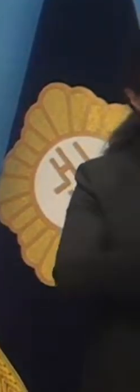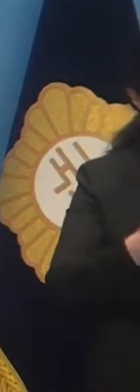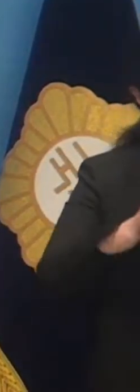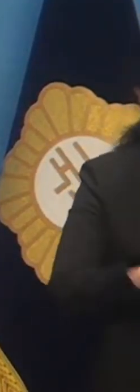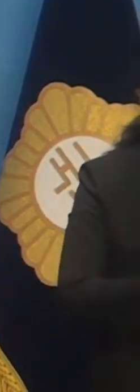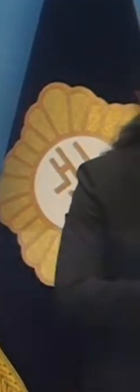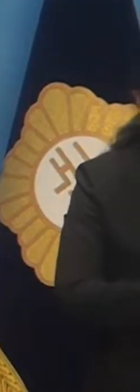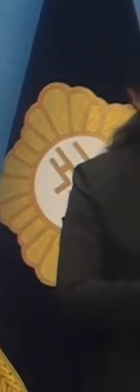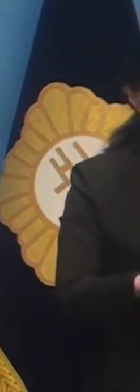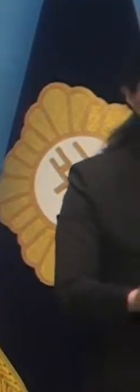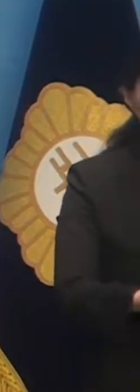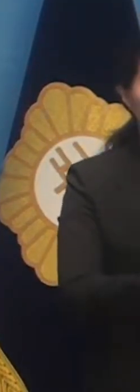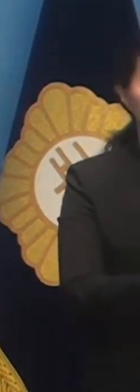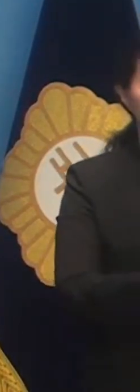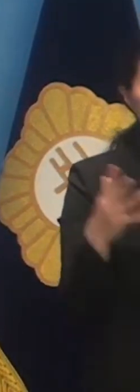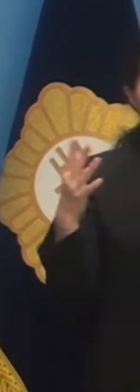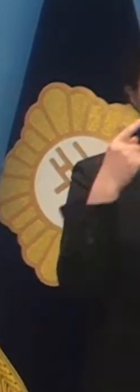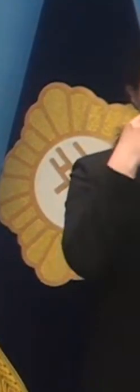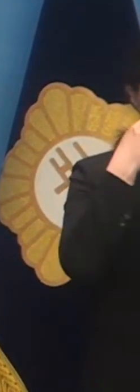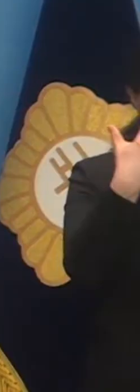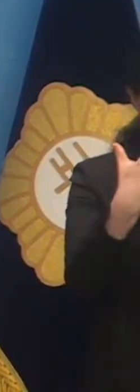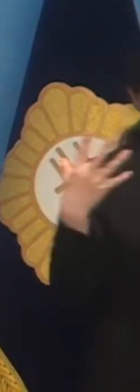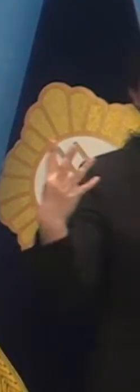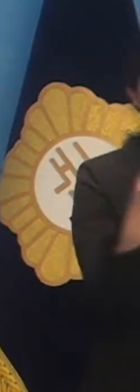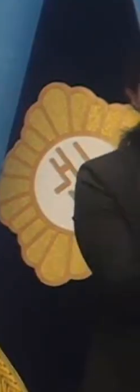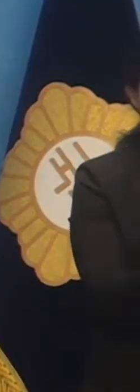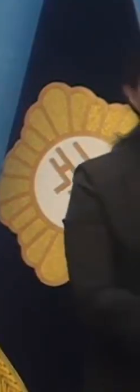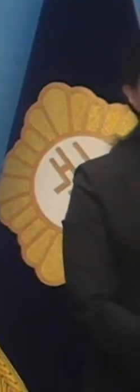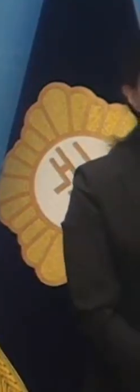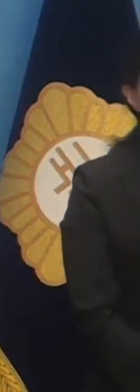검찰개혁 이번에 제대로 완수하겠습니다.